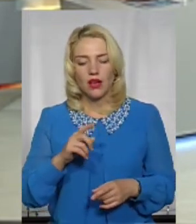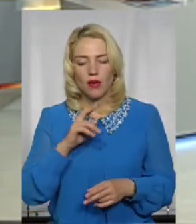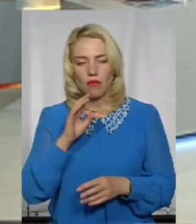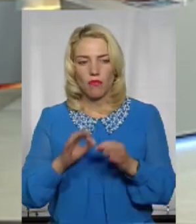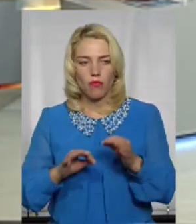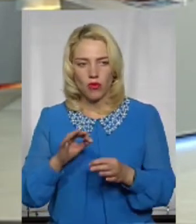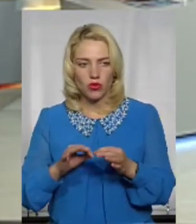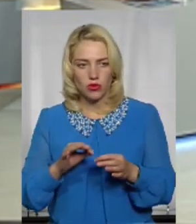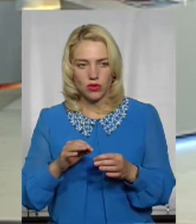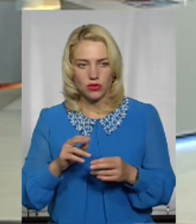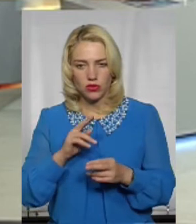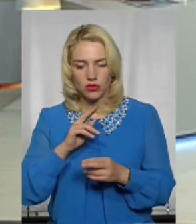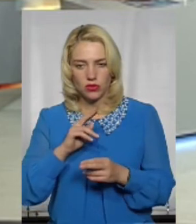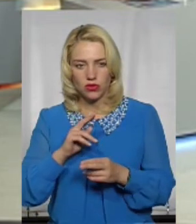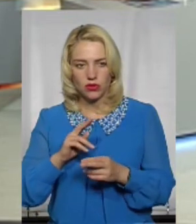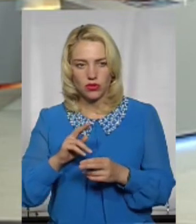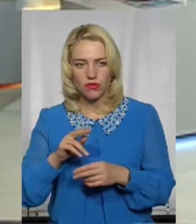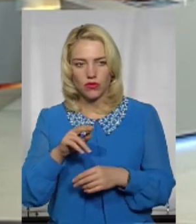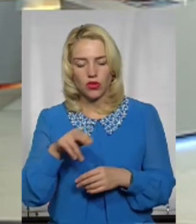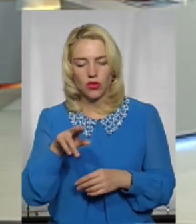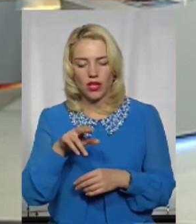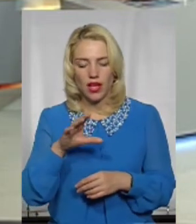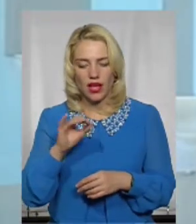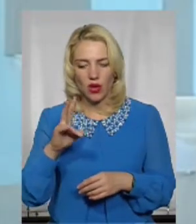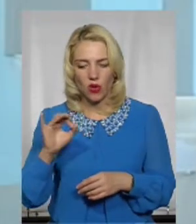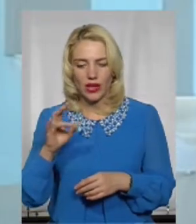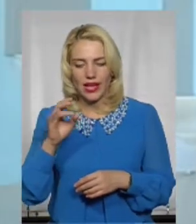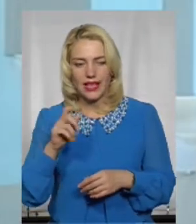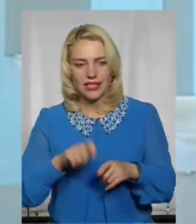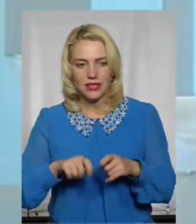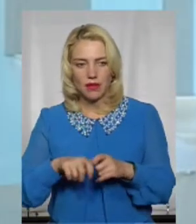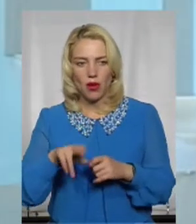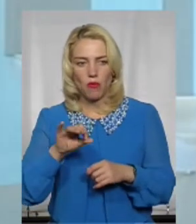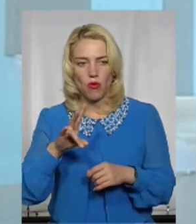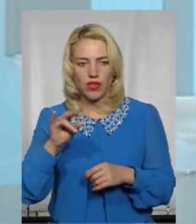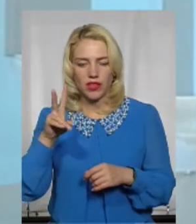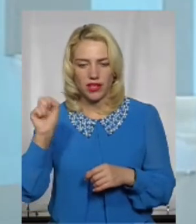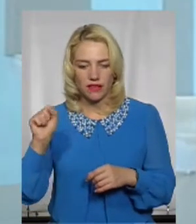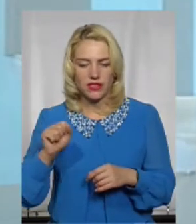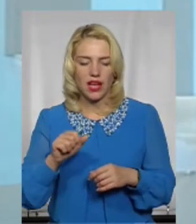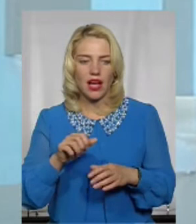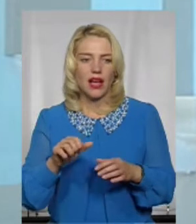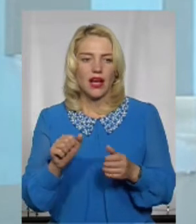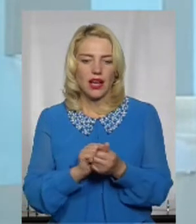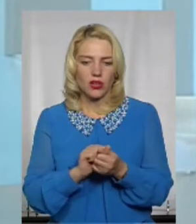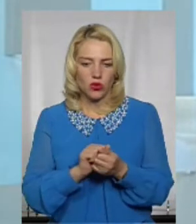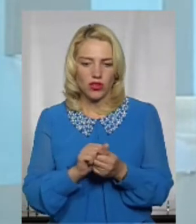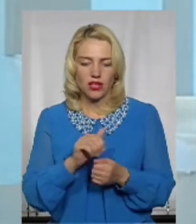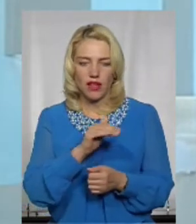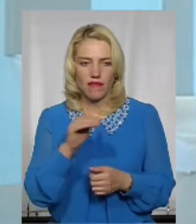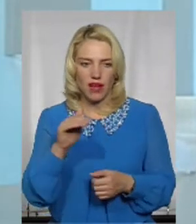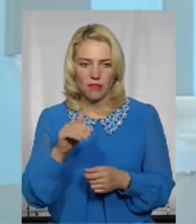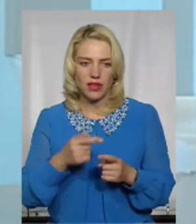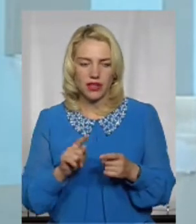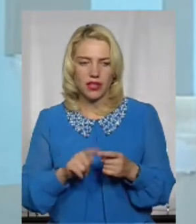Держекоінспекції Хмельницької області до Понінківської картонно-паперової фабрики у повному обсязі задовільнив Волинський окружний